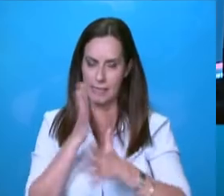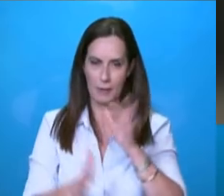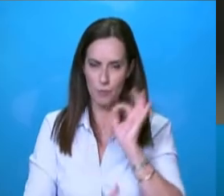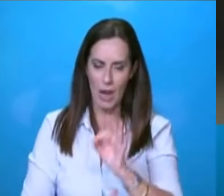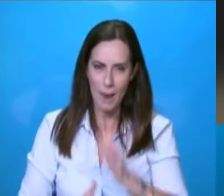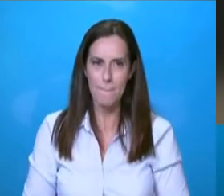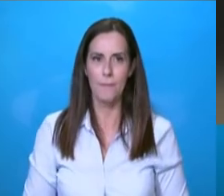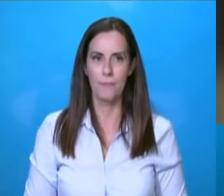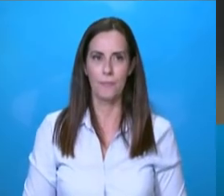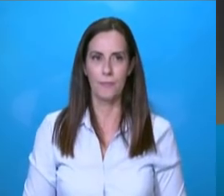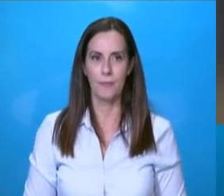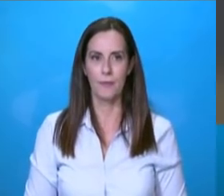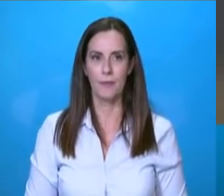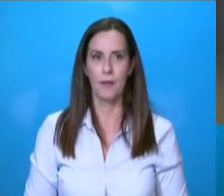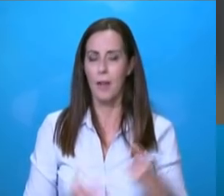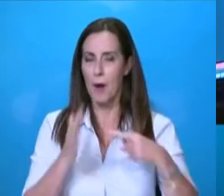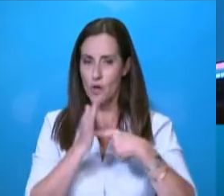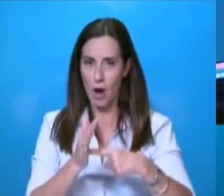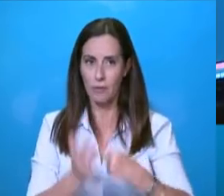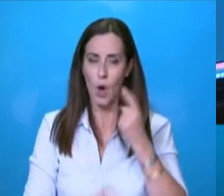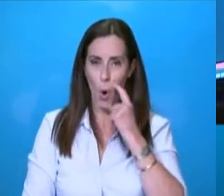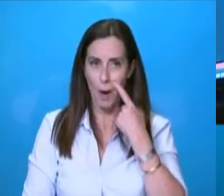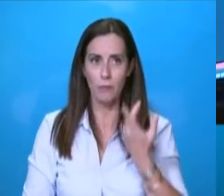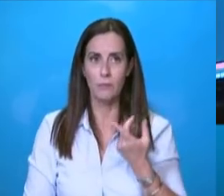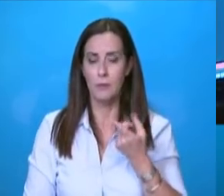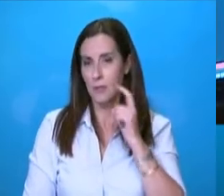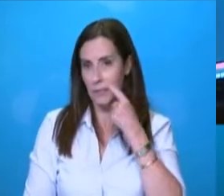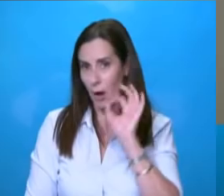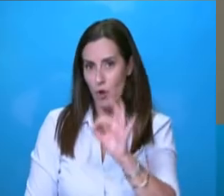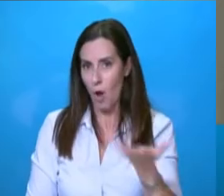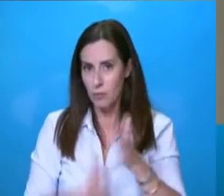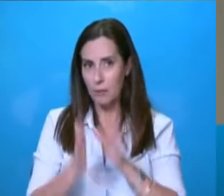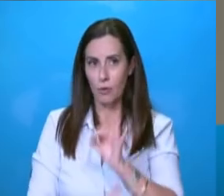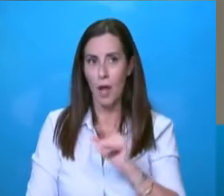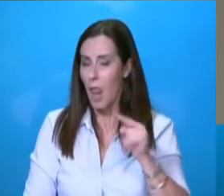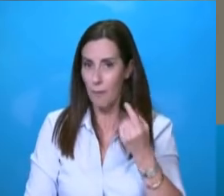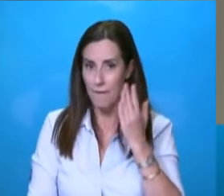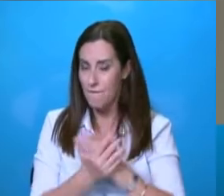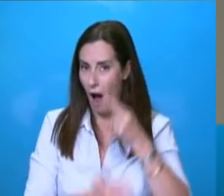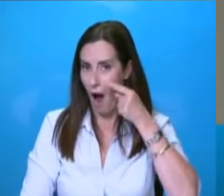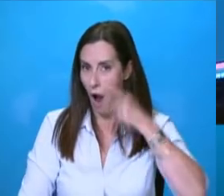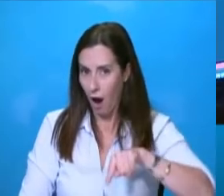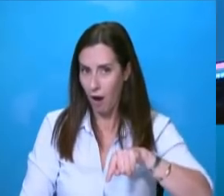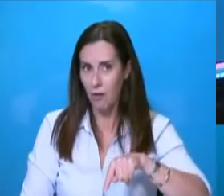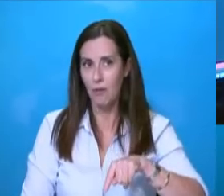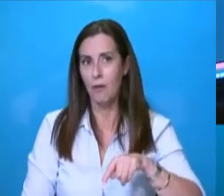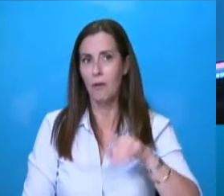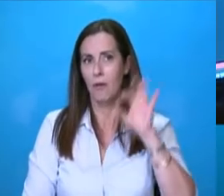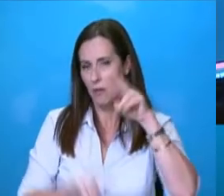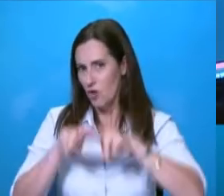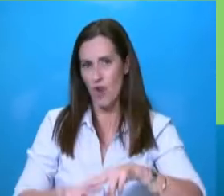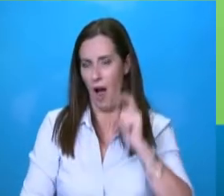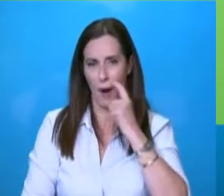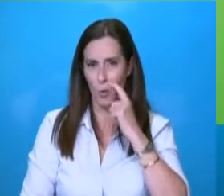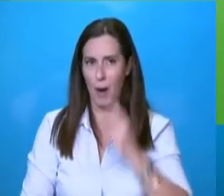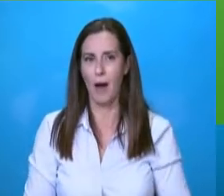הסימנים שלהם. אז למשל, אהוד ברק. אהוד ברק זה הסימן שלו. למרות שהפלולה כבר איננה, הסימן שלו